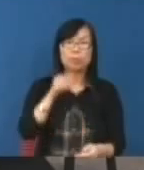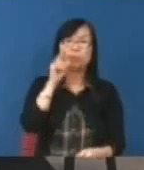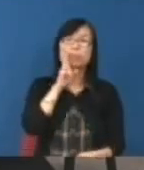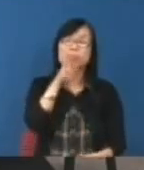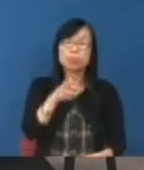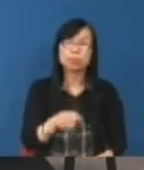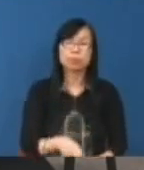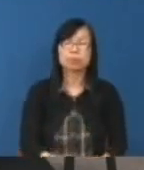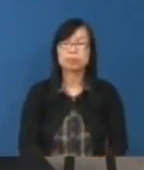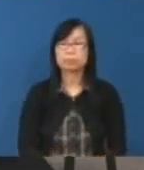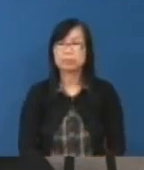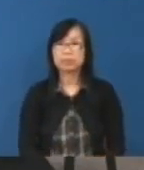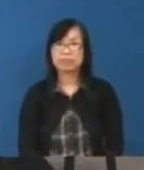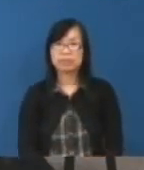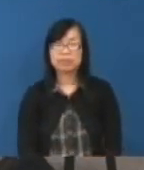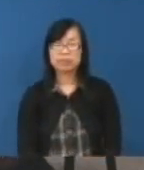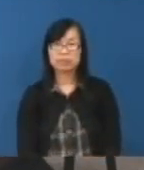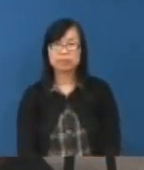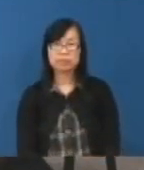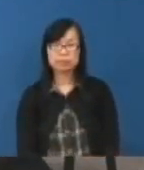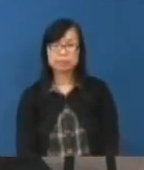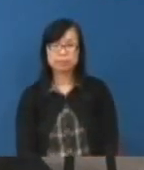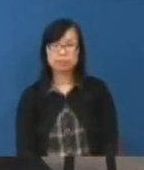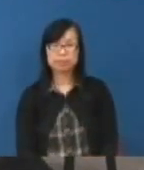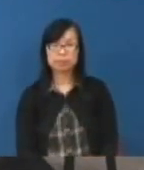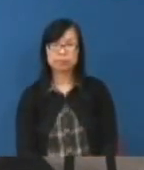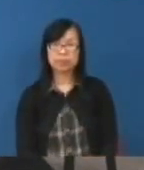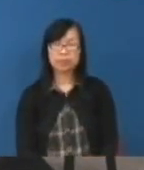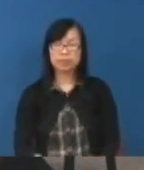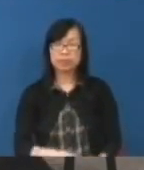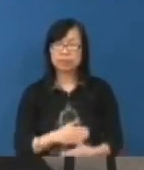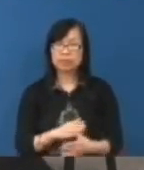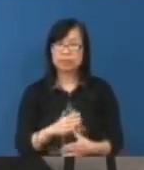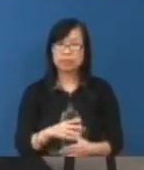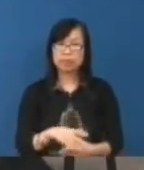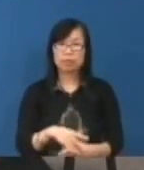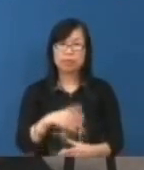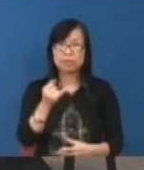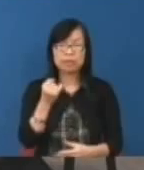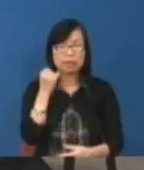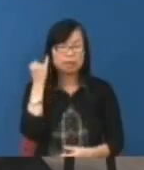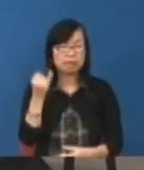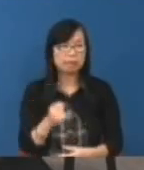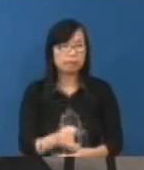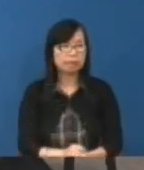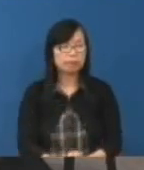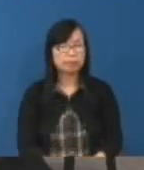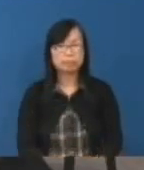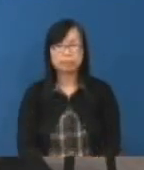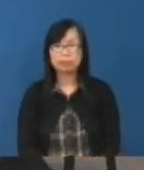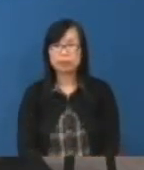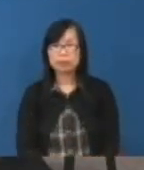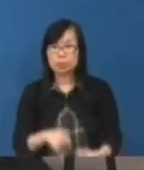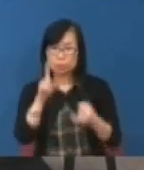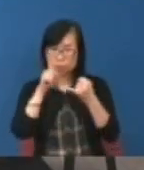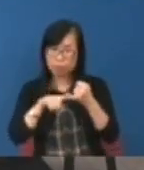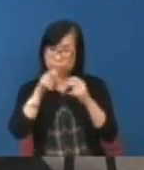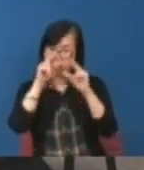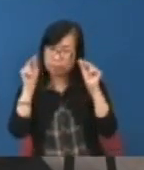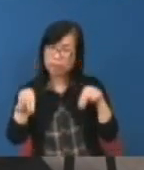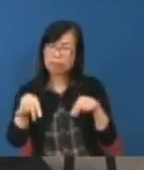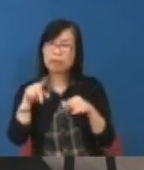准申請不是殺了你嗎？傻的真 的。所以你那天野蠻到不堪的。 是的。最大問題就是說，雖然